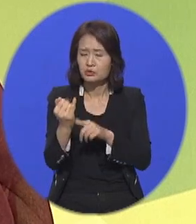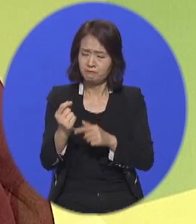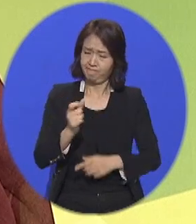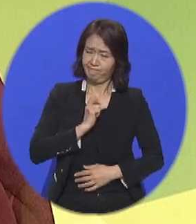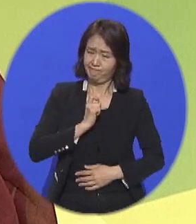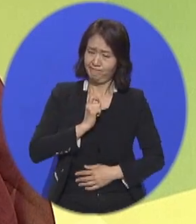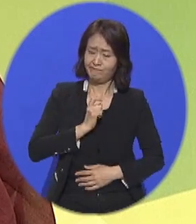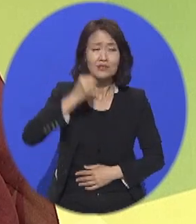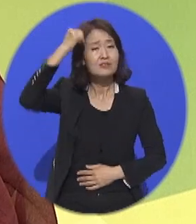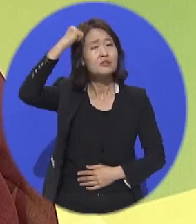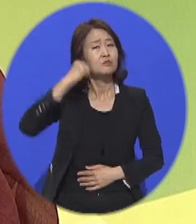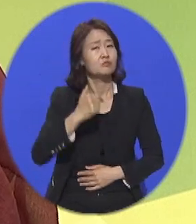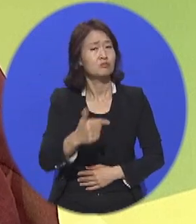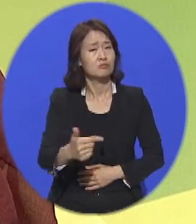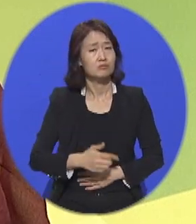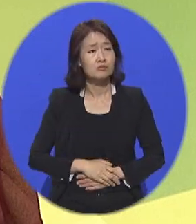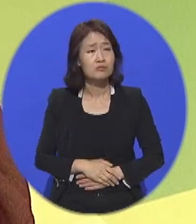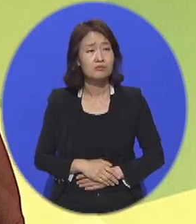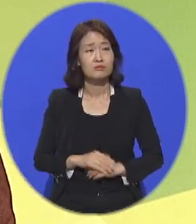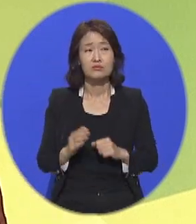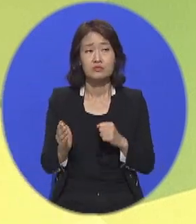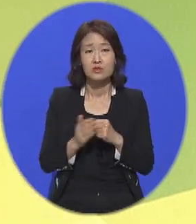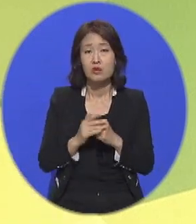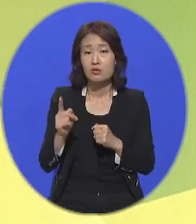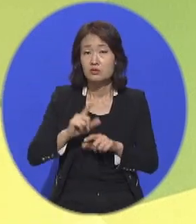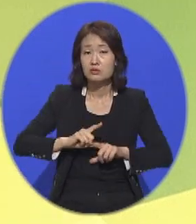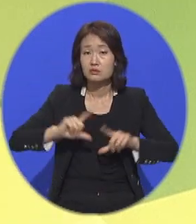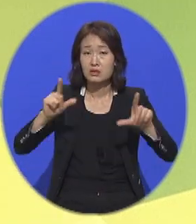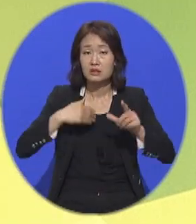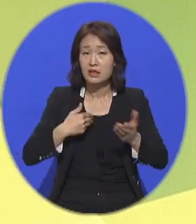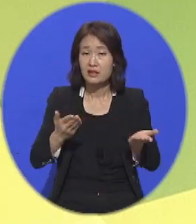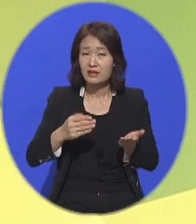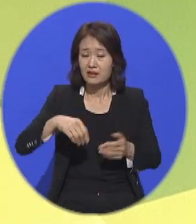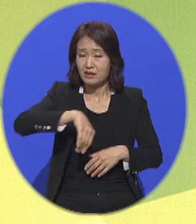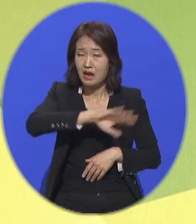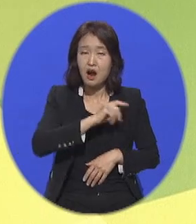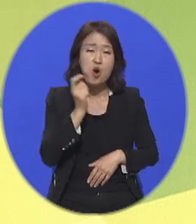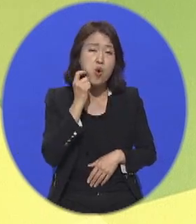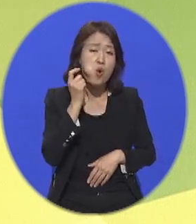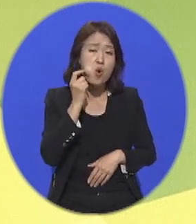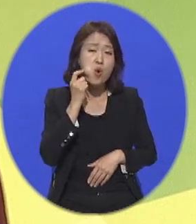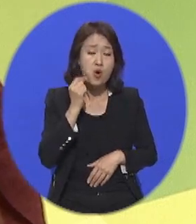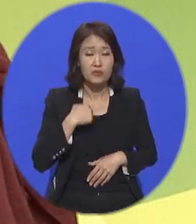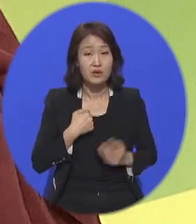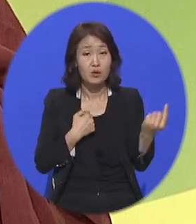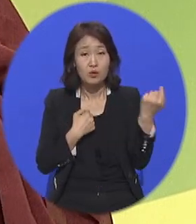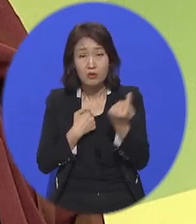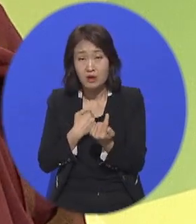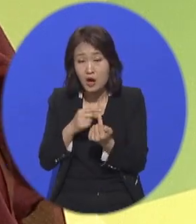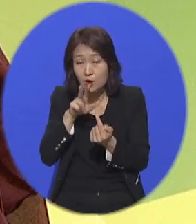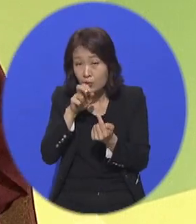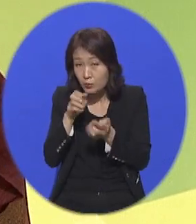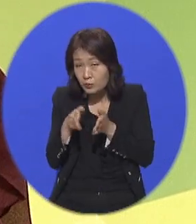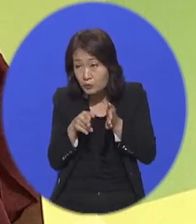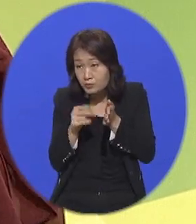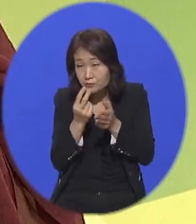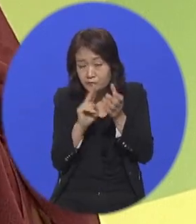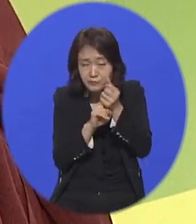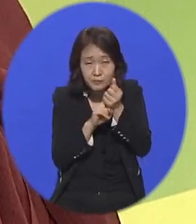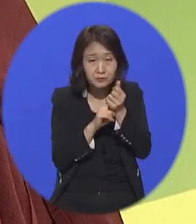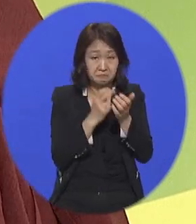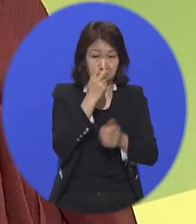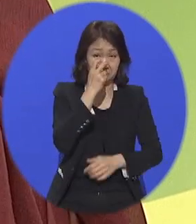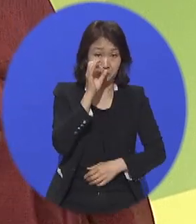낌새가 이상해, 느낌이. 아, 그래서 어느 날 내가 그냥 출장 간다고 거지 출장을 하고 나와가지고 골목길에 딱 숨어 있으니까,